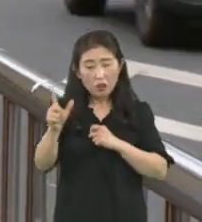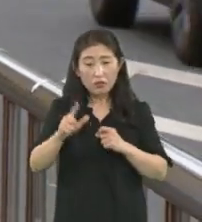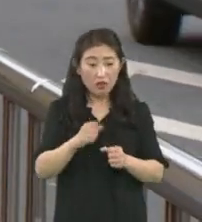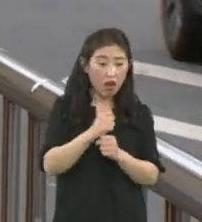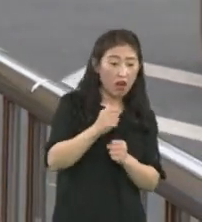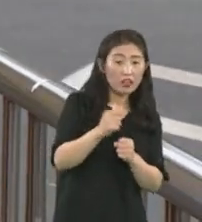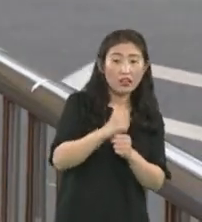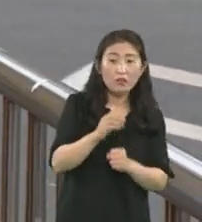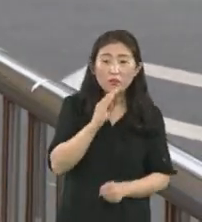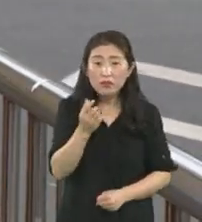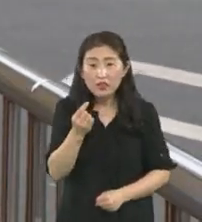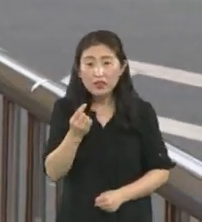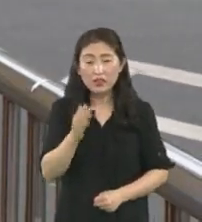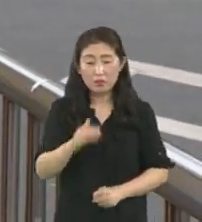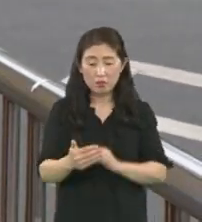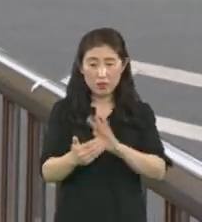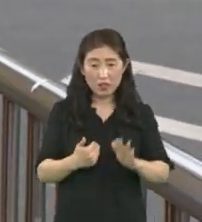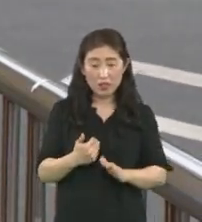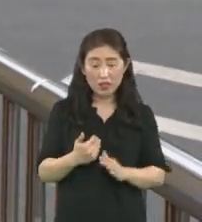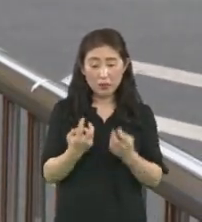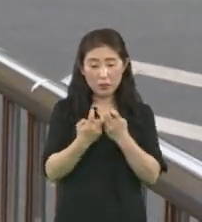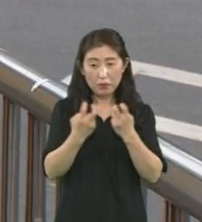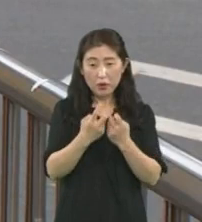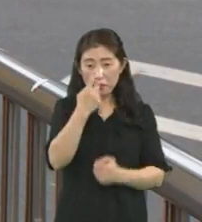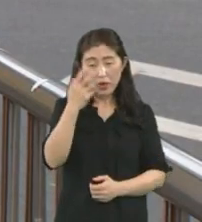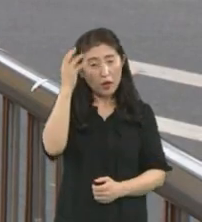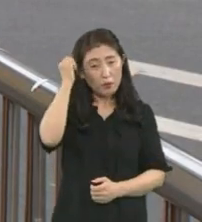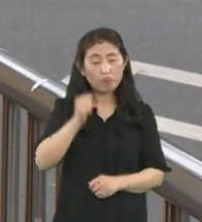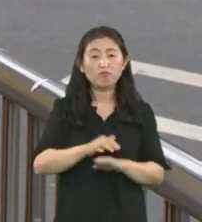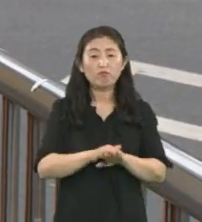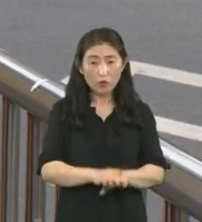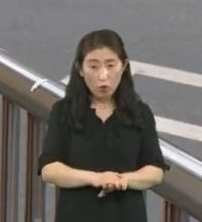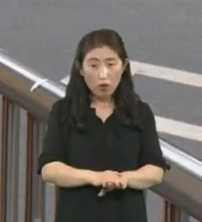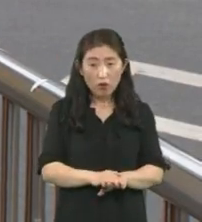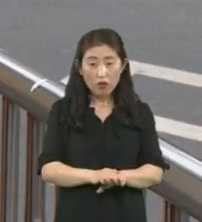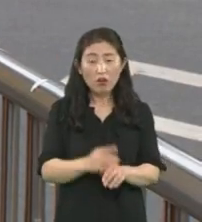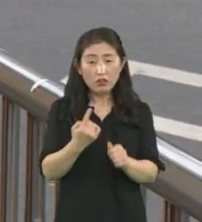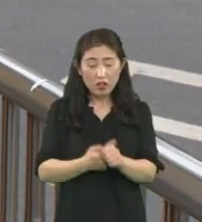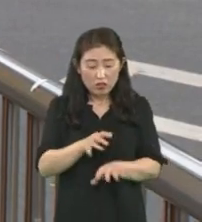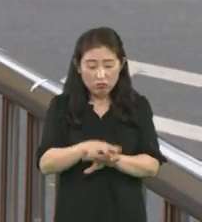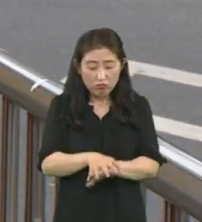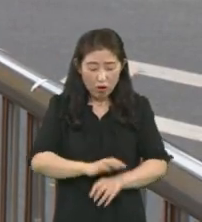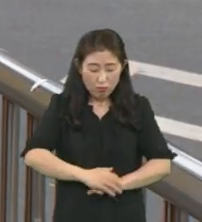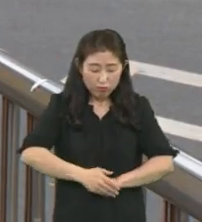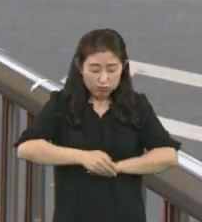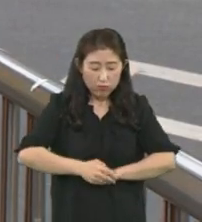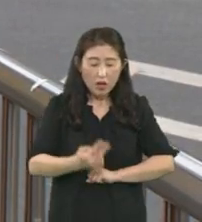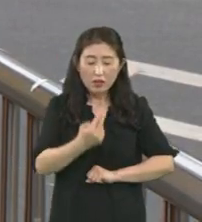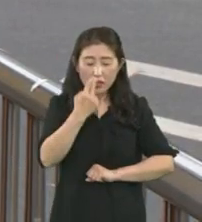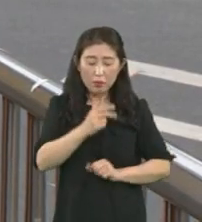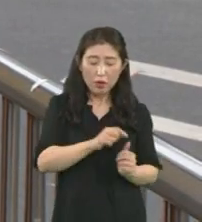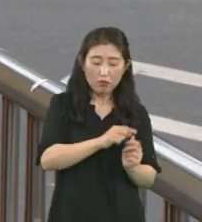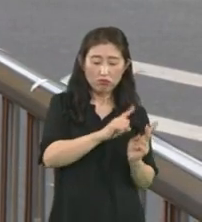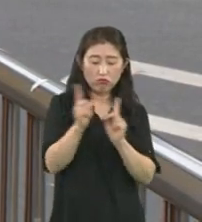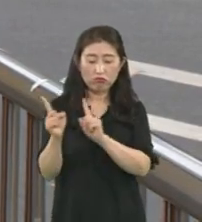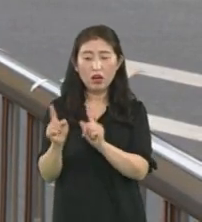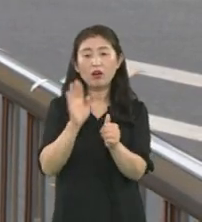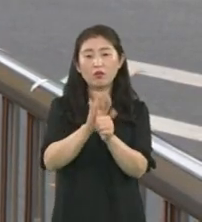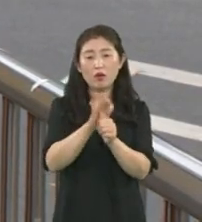수밖에 없습니다. 하지만 이런 응급처치 방법을 평소 잘 알고 있다면 소중한 생명을 구하고 후유증도 줄일 수